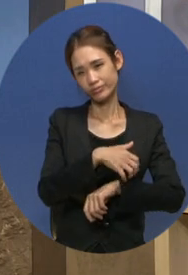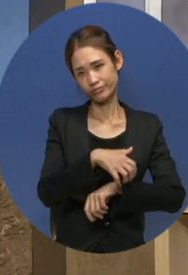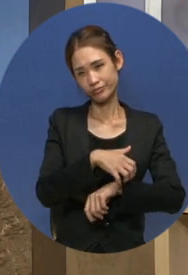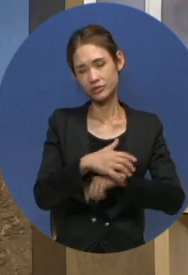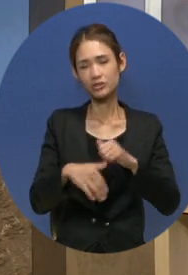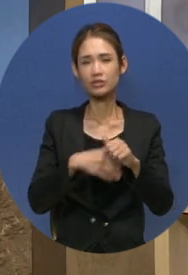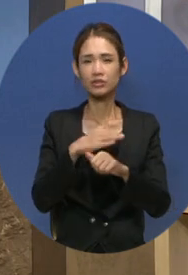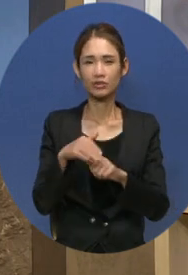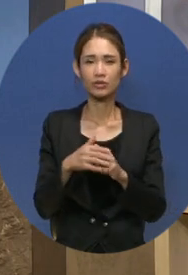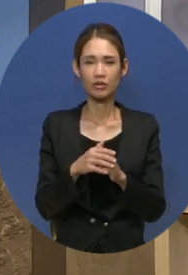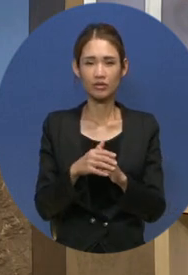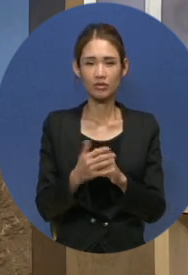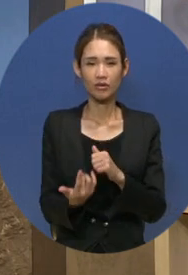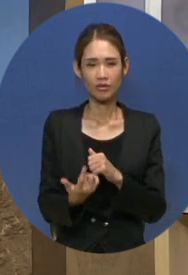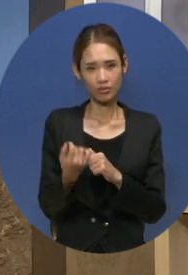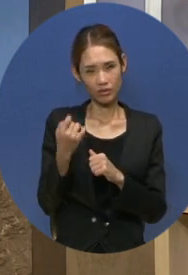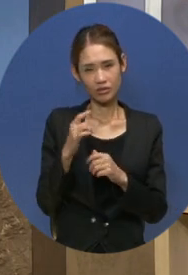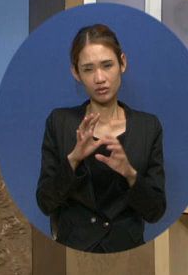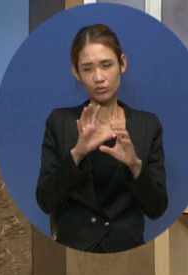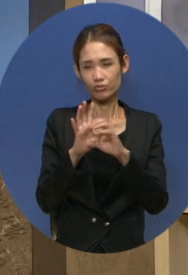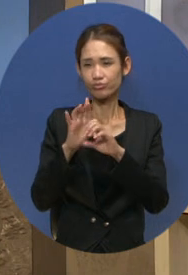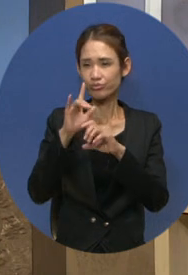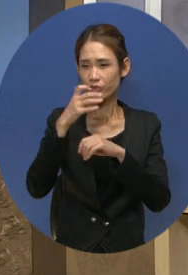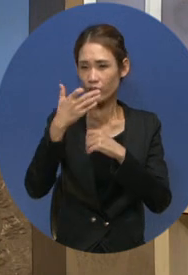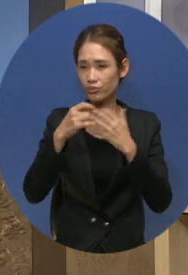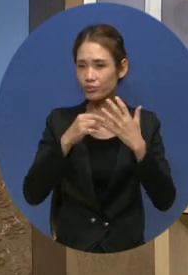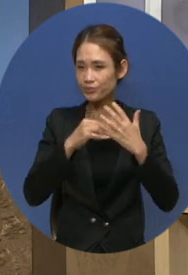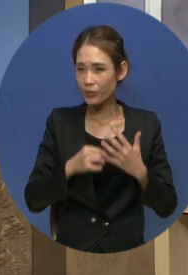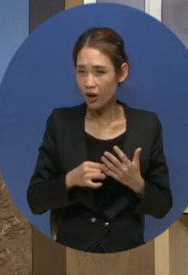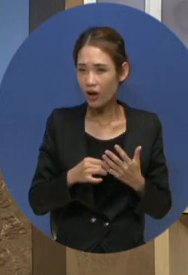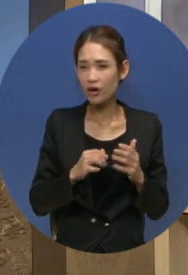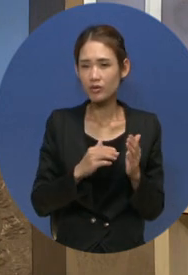상황인데 하루빨리 이 코로나19가 종식이 되어서